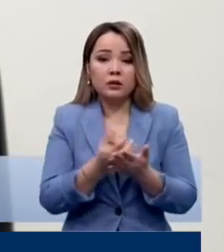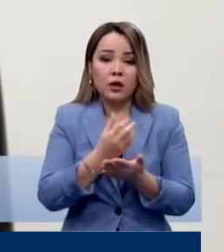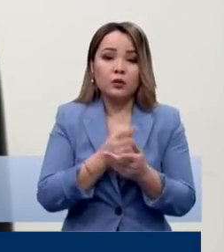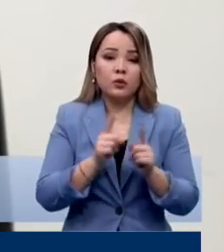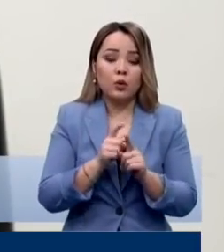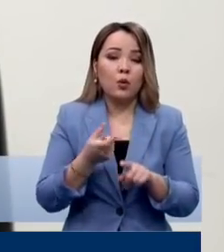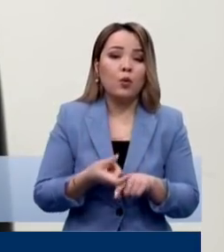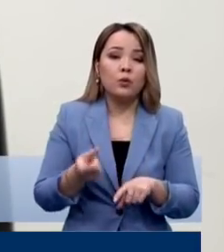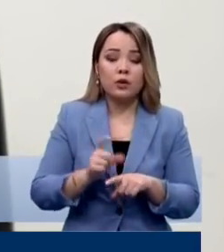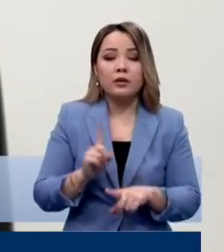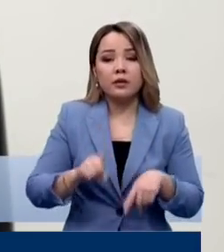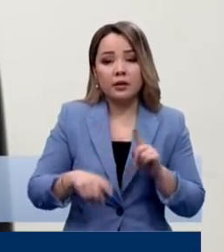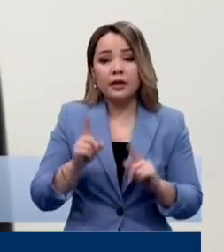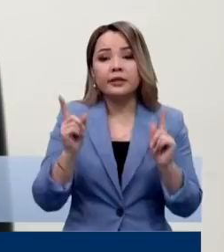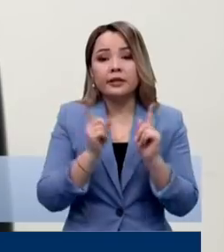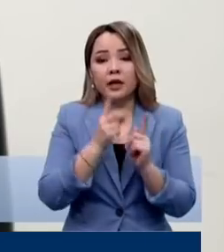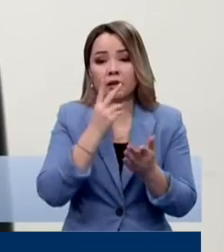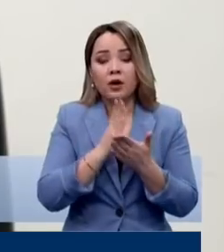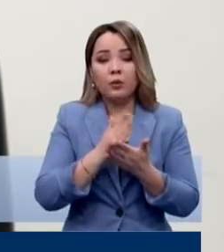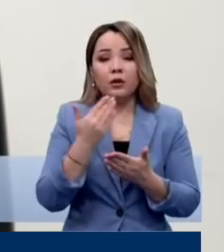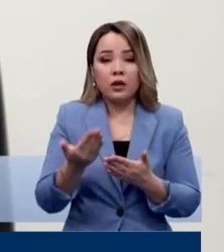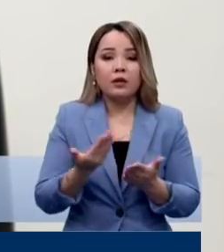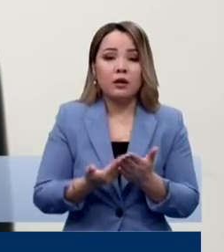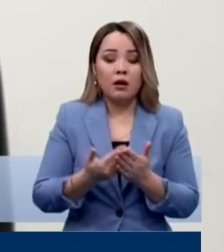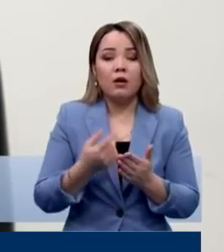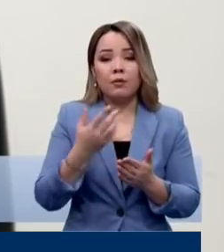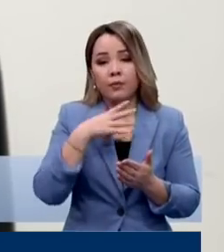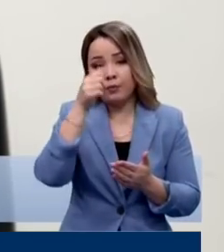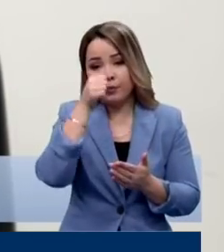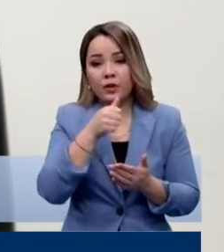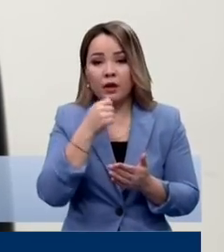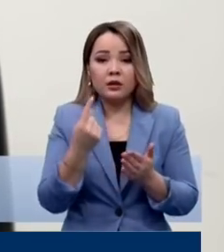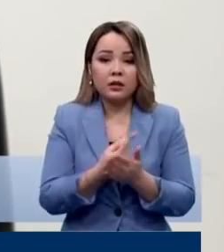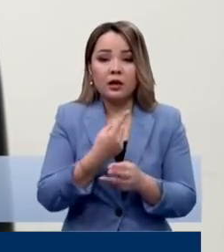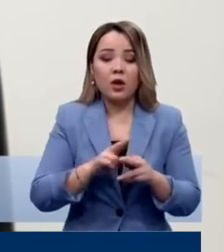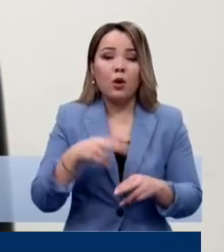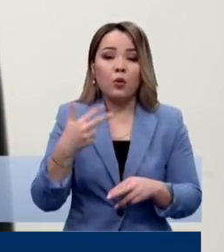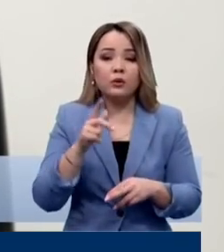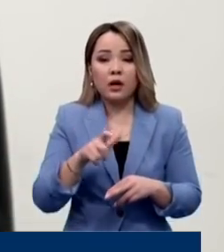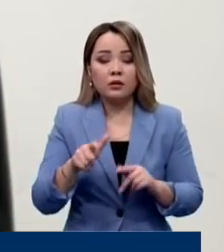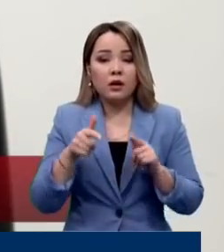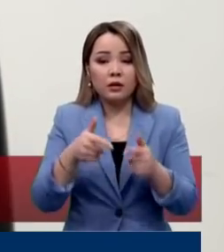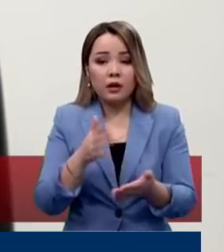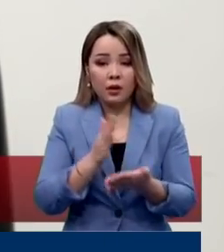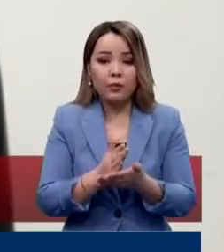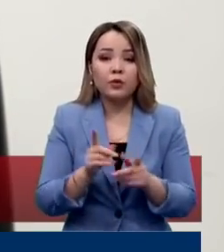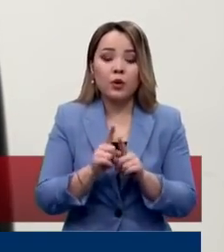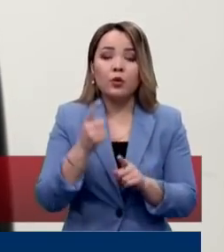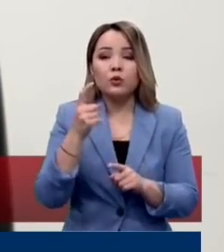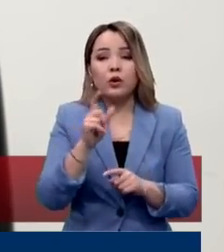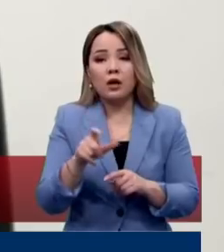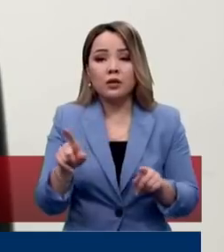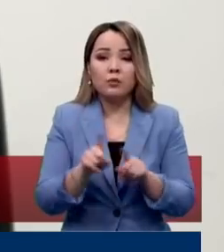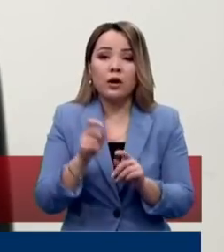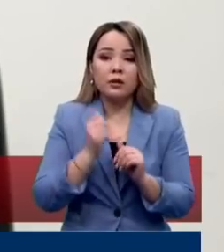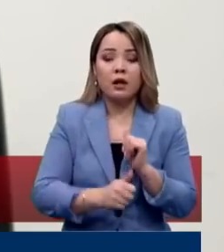жағдайлар өте сирек кездеседі ғой. Ол мысалы бір айда мысалы 30 адамнан келуі мүмкін, 20 адамнан келуі мүмкін. Енді 100 адамнан